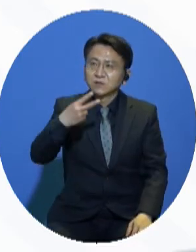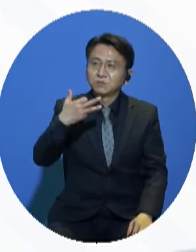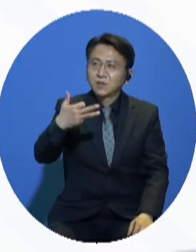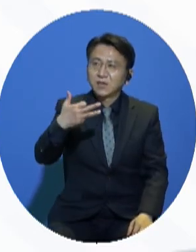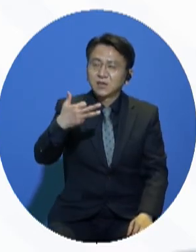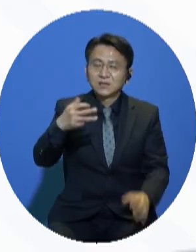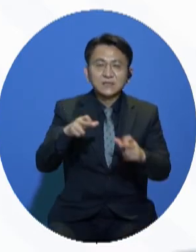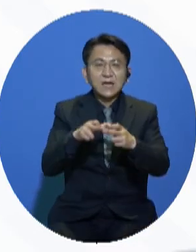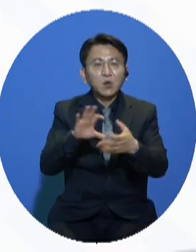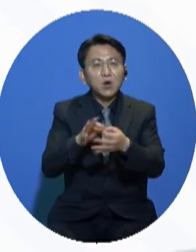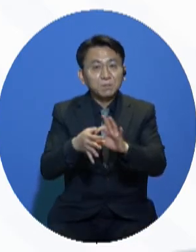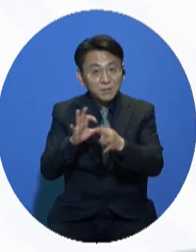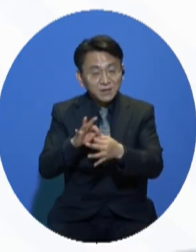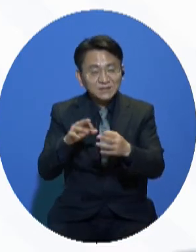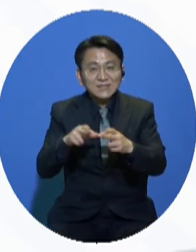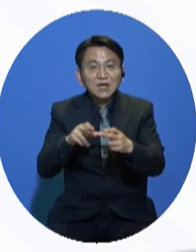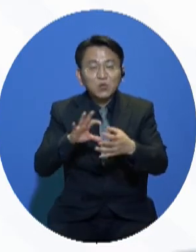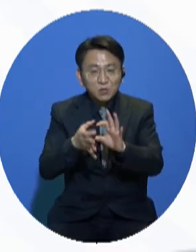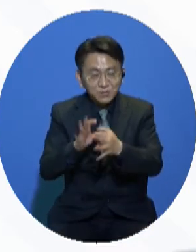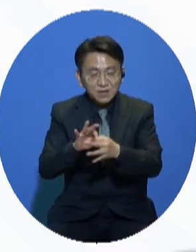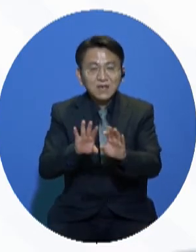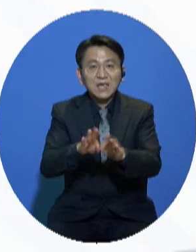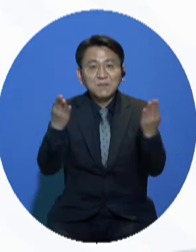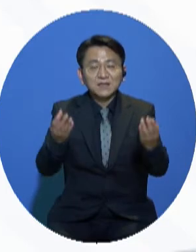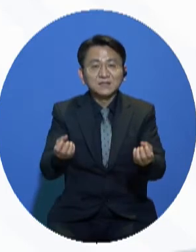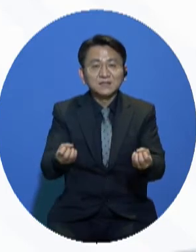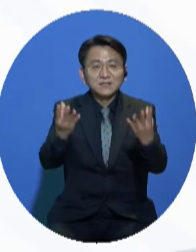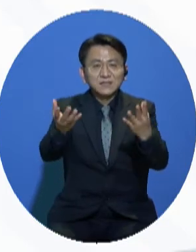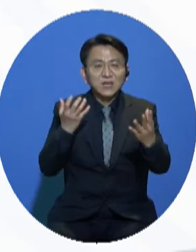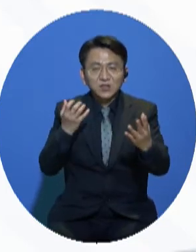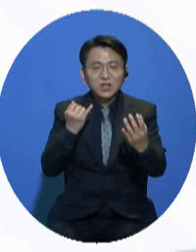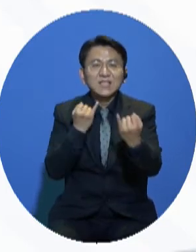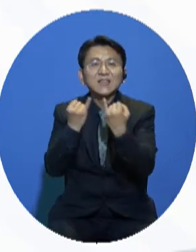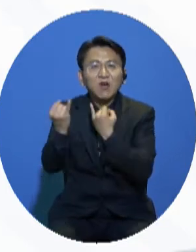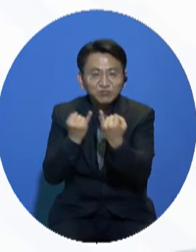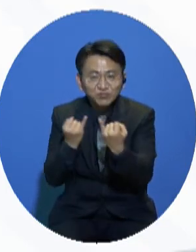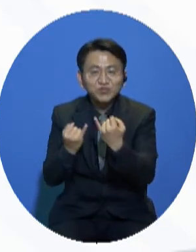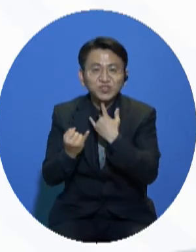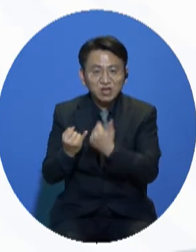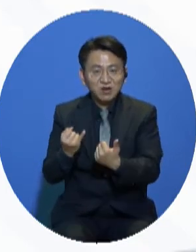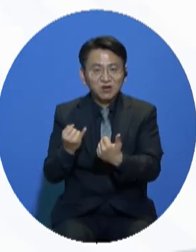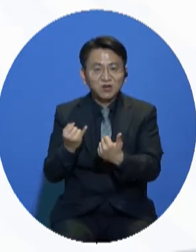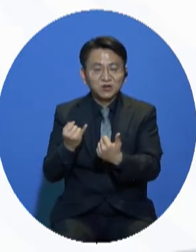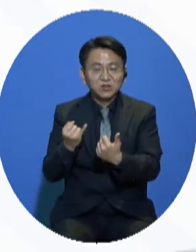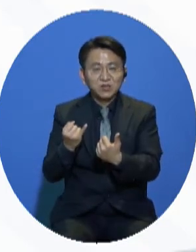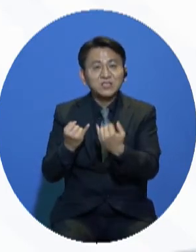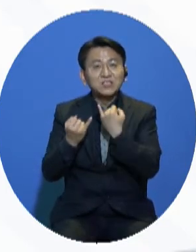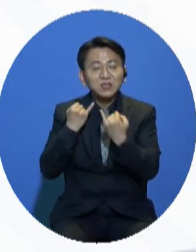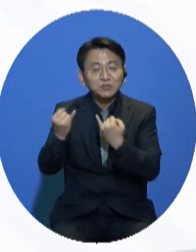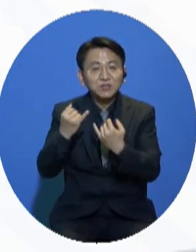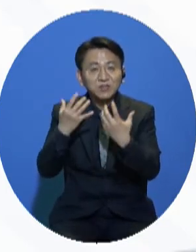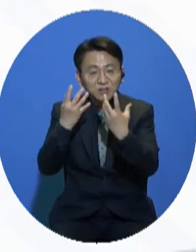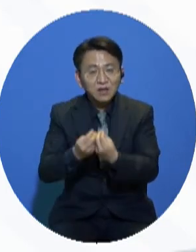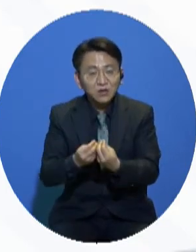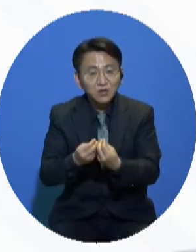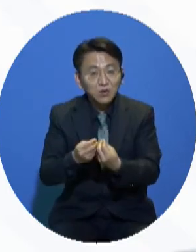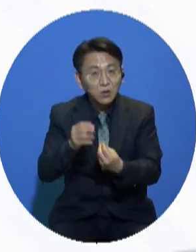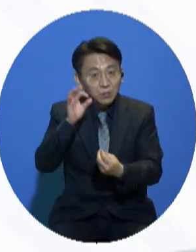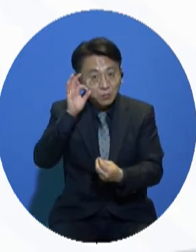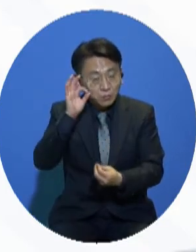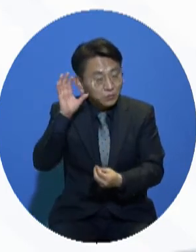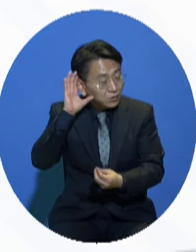2018 패럴림픽, 평창 패럴림픽의 개막식 직전에 인터뷰를 했었는데 그 인터뷰 내용을